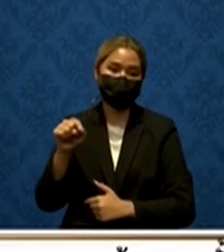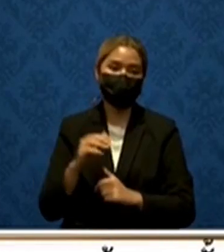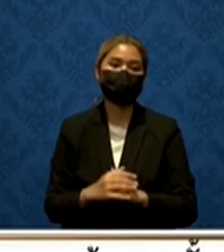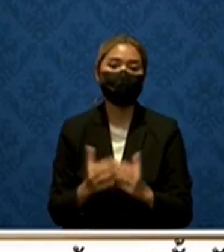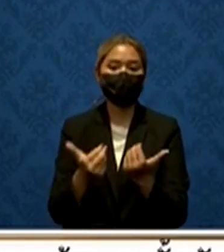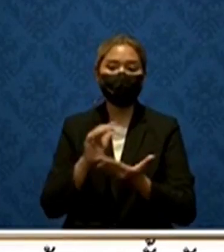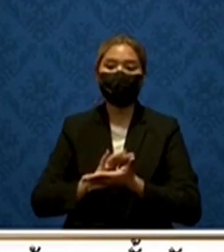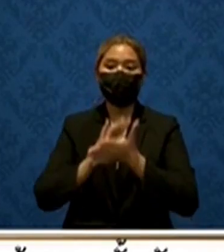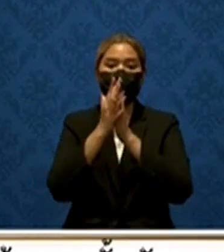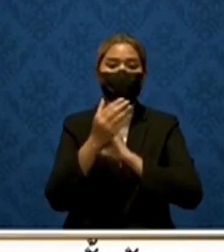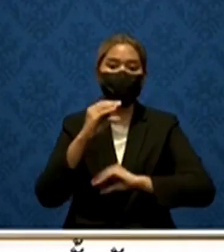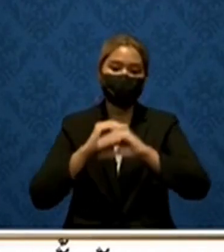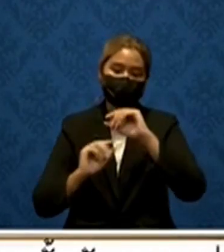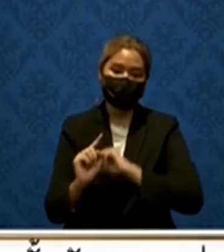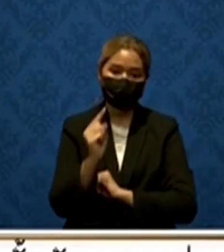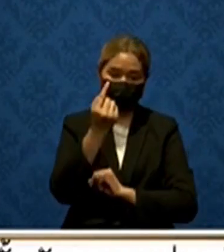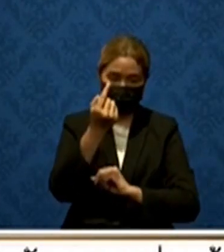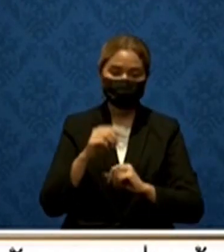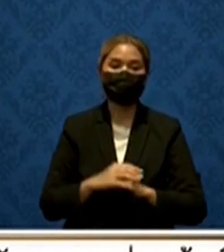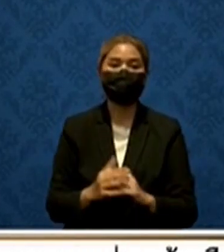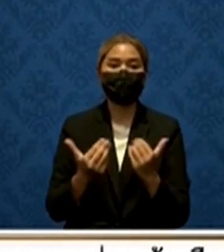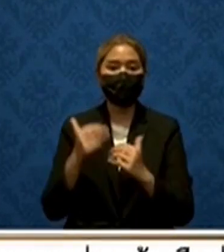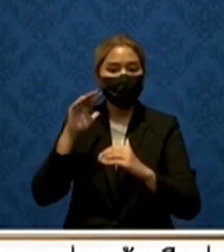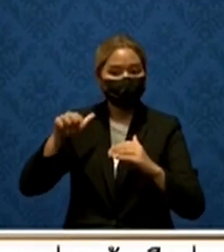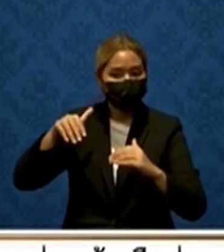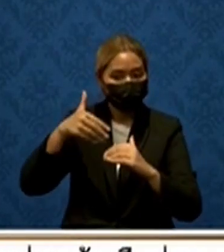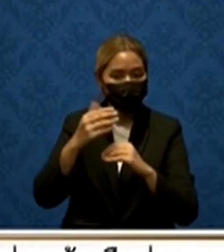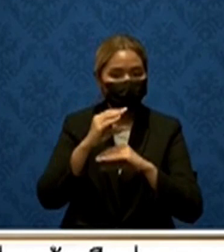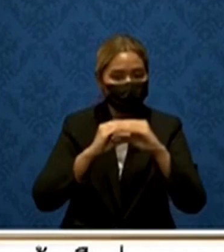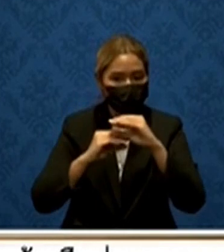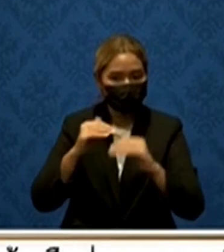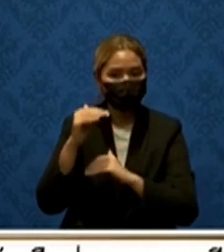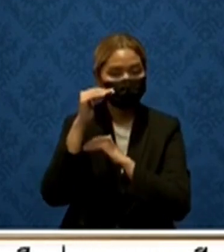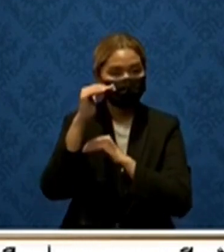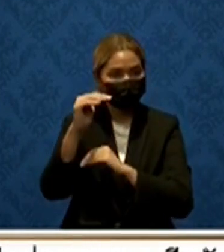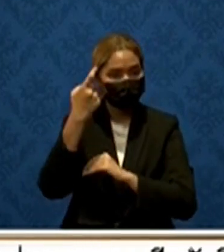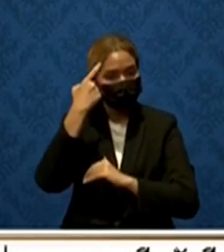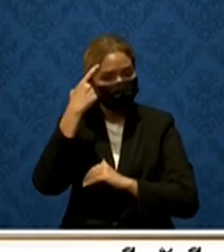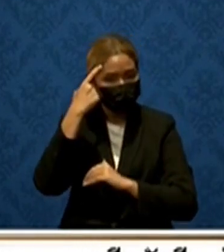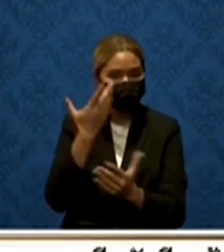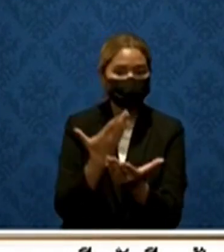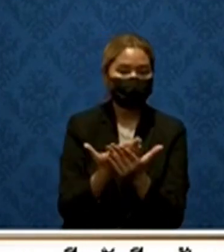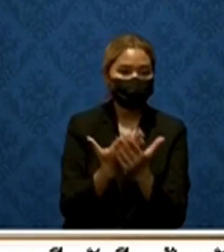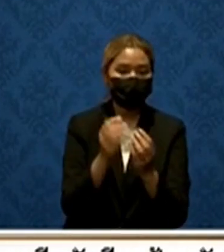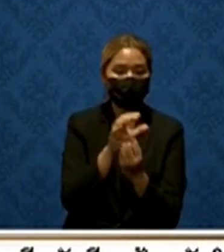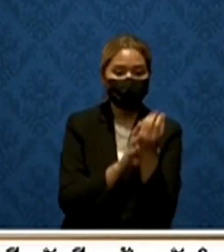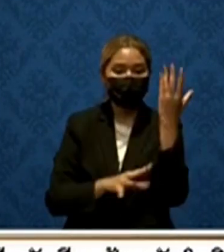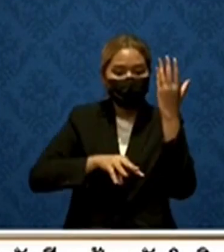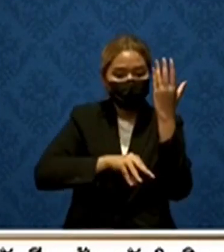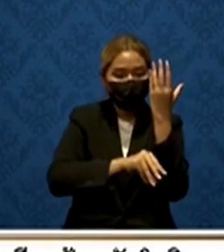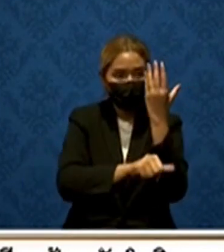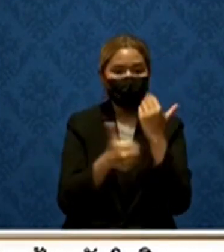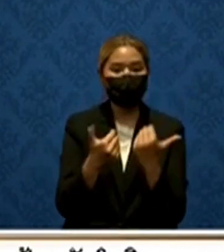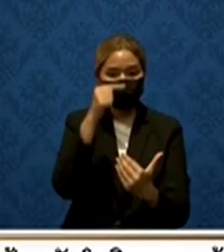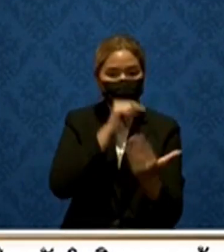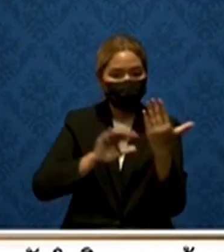อัี้คอคลงสรางที่ได้ดำเนินการใหม่และจะใช้โครงสร้างนี้ในการกำหนดกำกับราคาปุ๋ยยยยยยยยยย